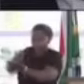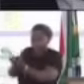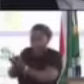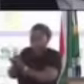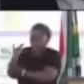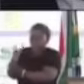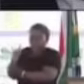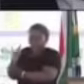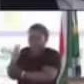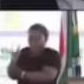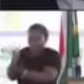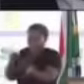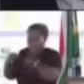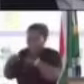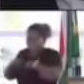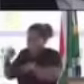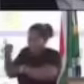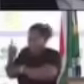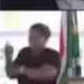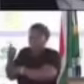lutho kuyithi nje sodwa